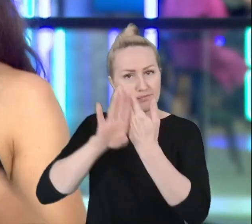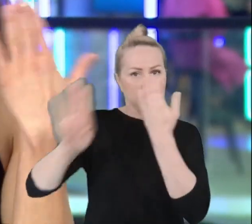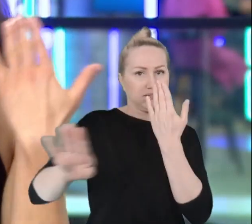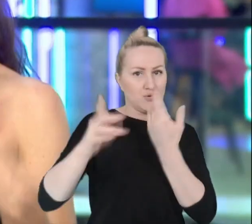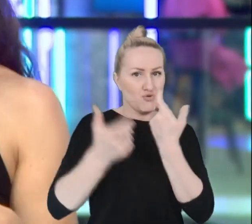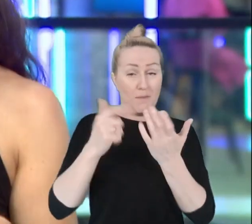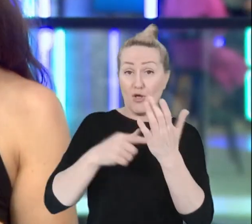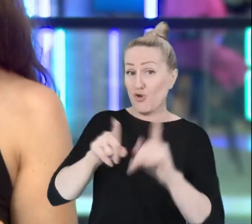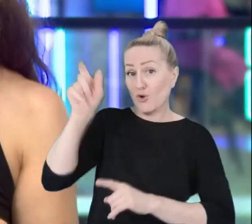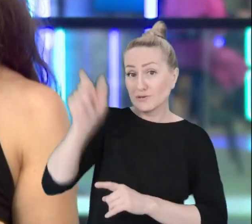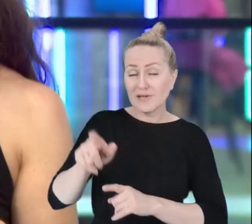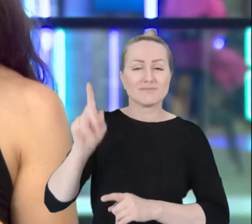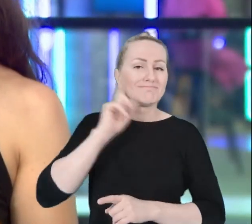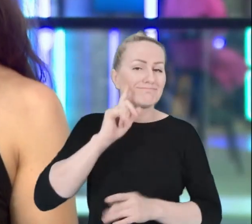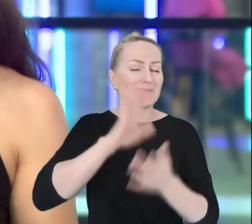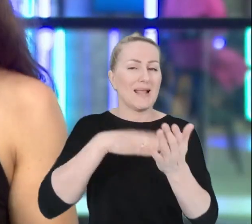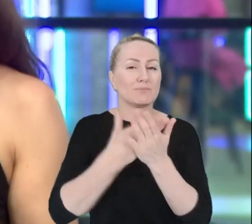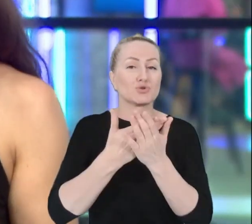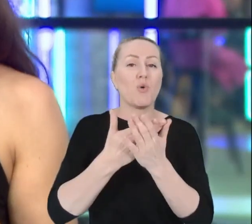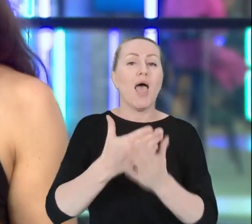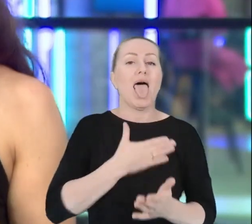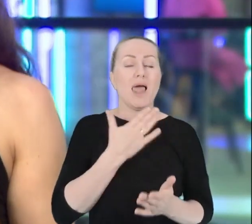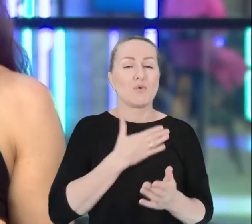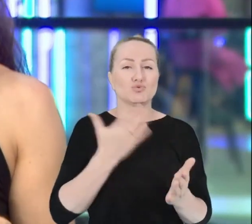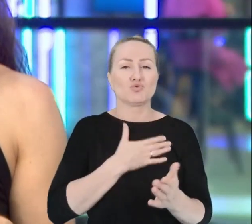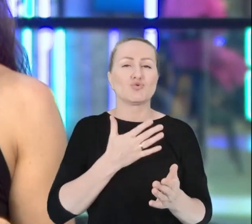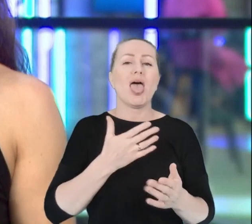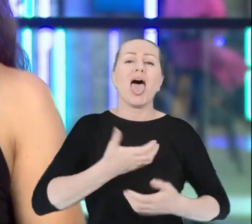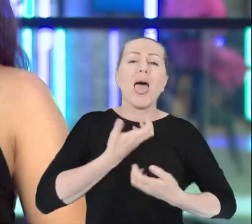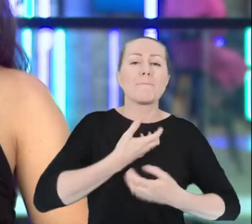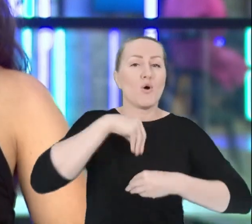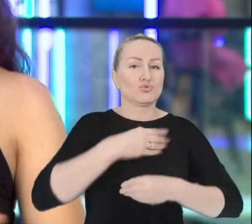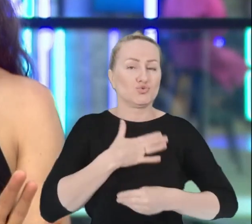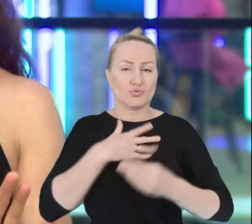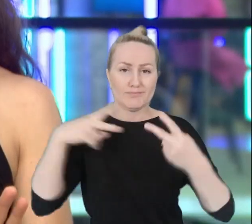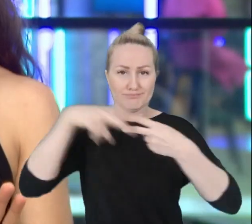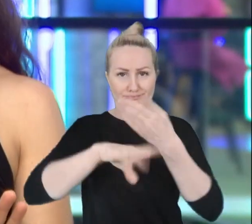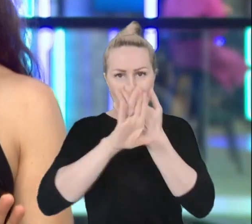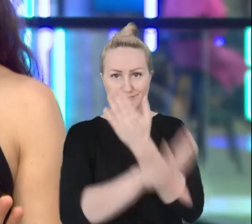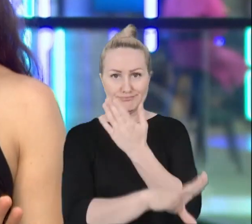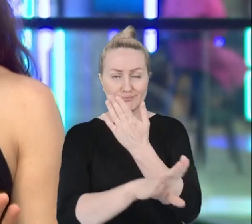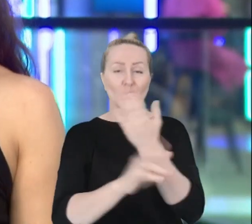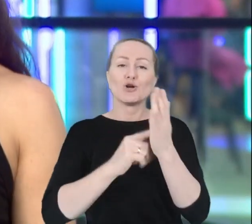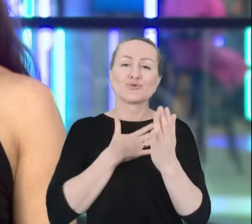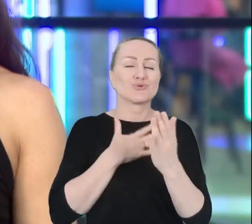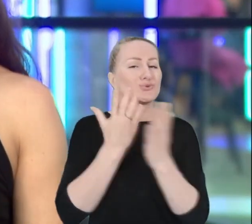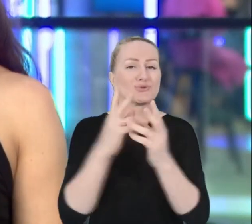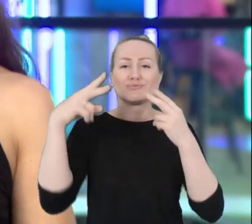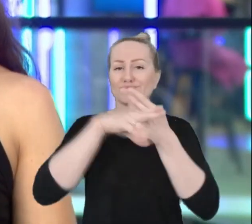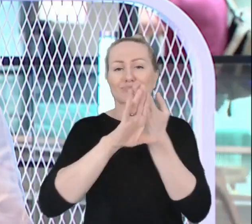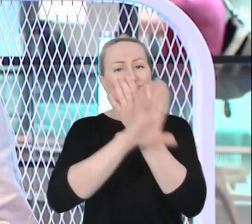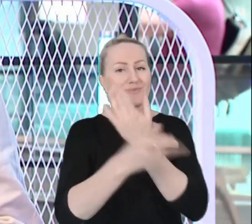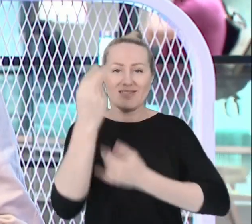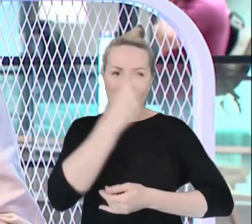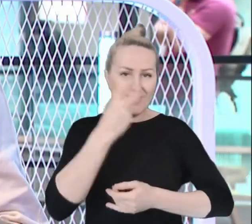momencie odcinają się od emocji i właśnie, tak jak sobie powiedziałyśmy, przestaje ich to interesować.